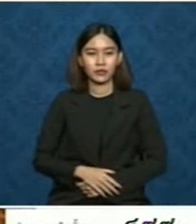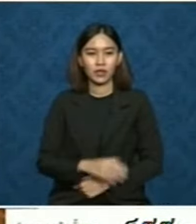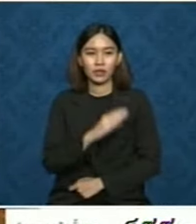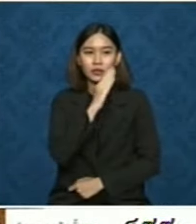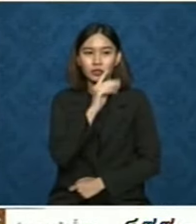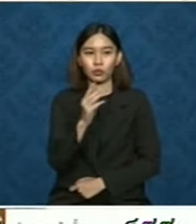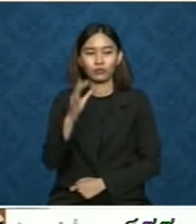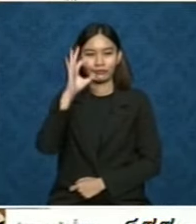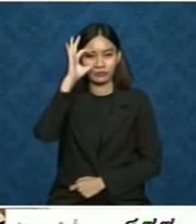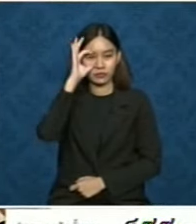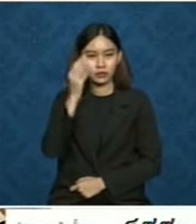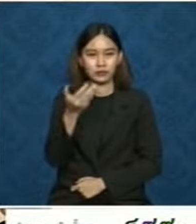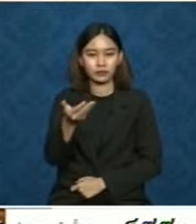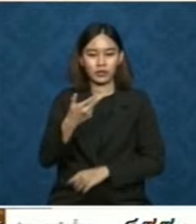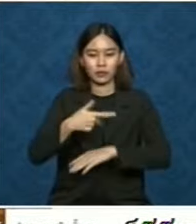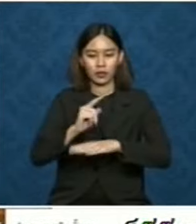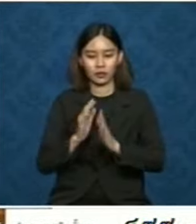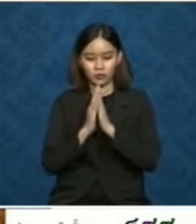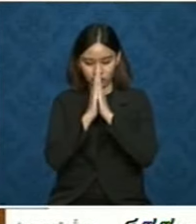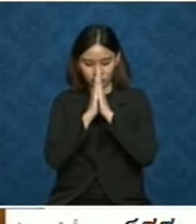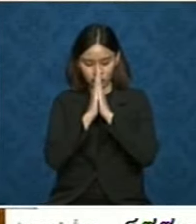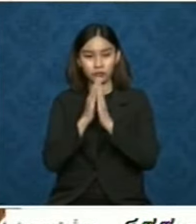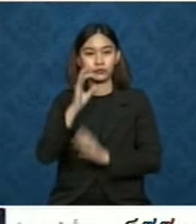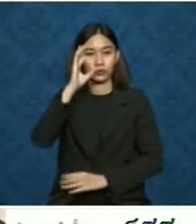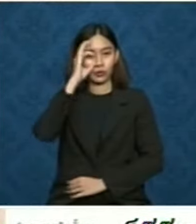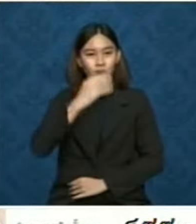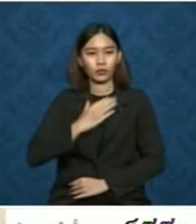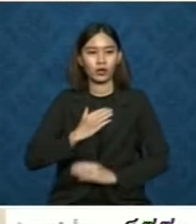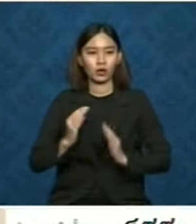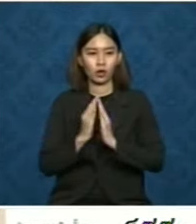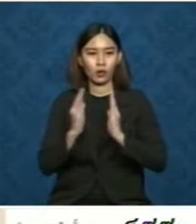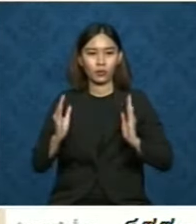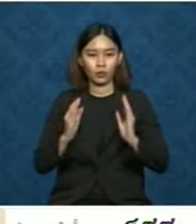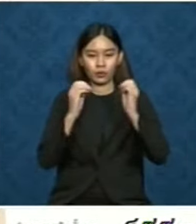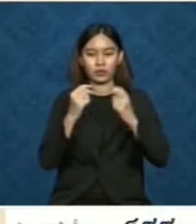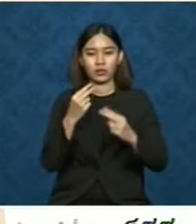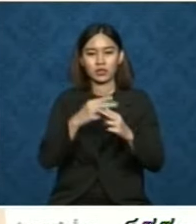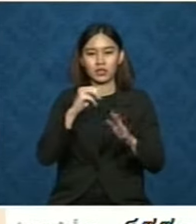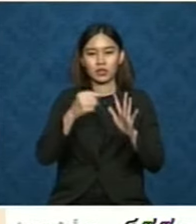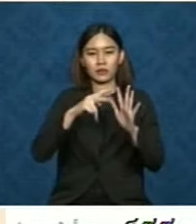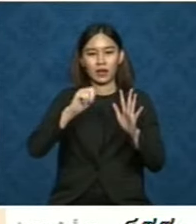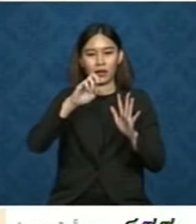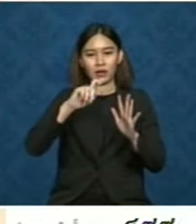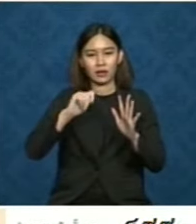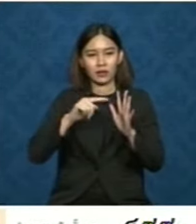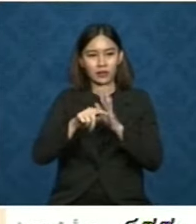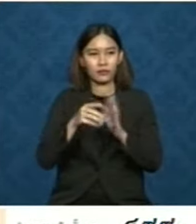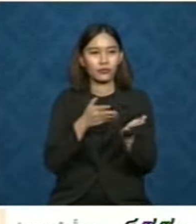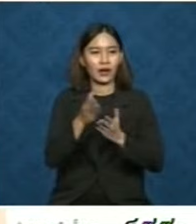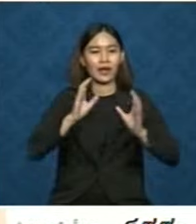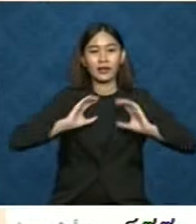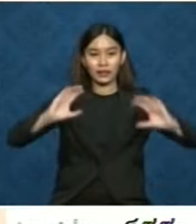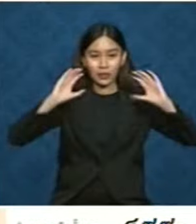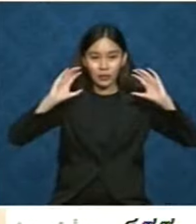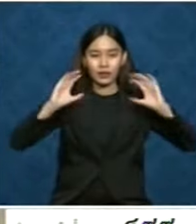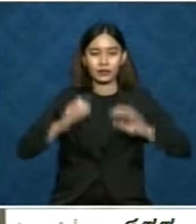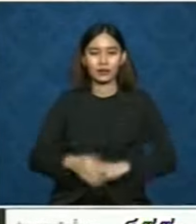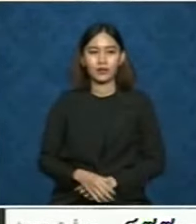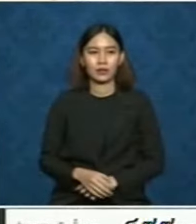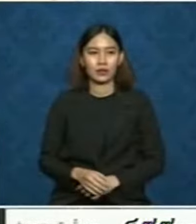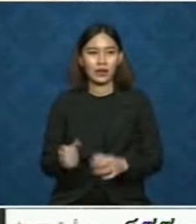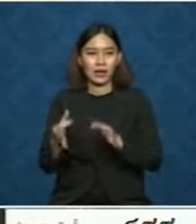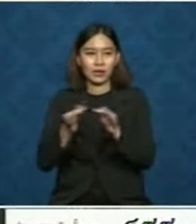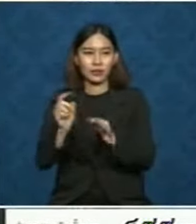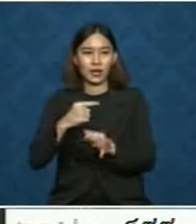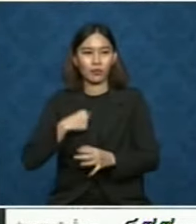นี้คุณวิโรจนะครับท่านประธานที่เคารพครับผมวิโรธลัคนาดิศรนะก็ต้องขอบคุณท่านครูพานิชย์ฮะวิปรัฐบาลตัวจริงนะครับนะฮะก็อย่างงี้ครับ